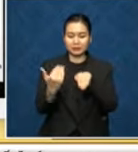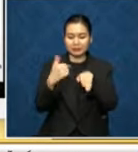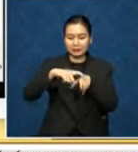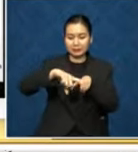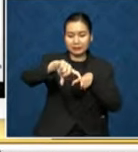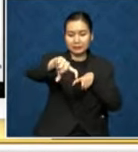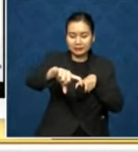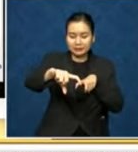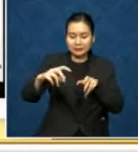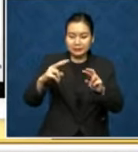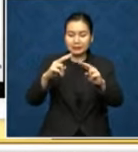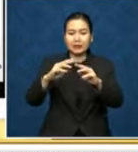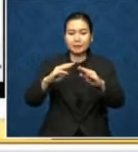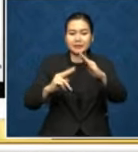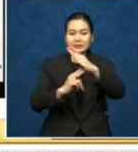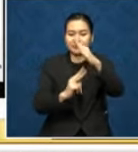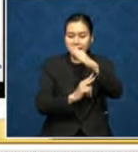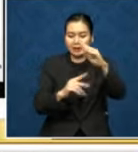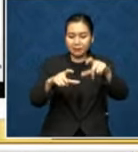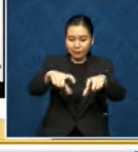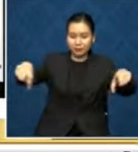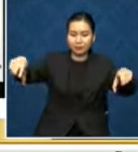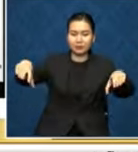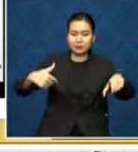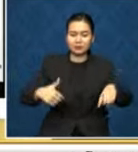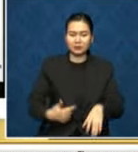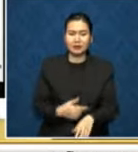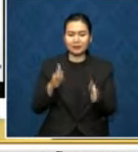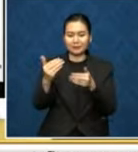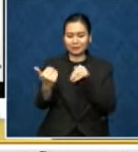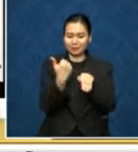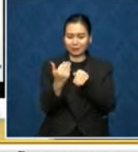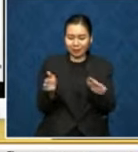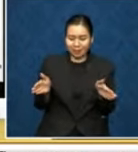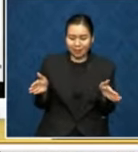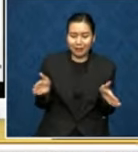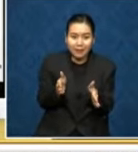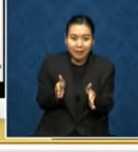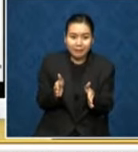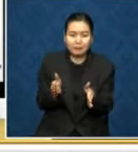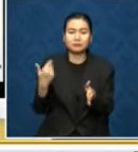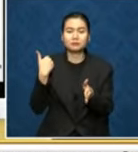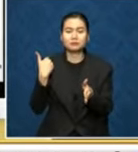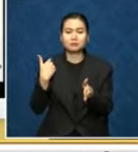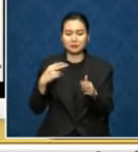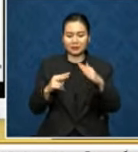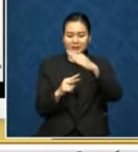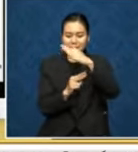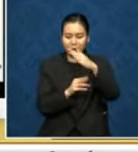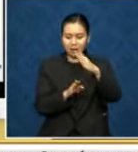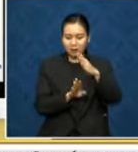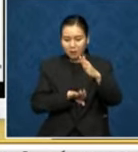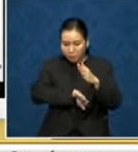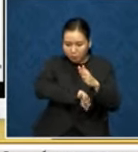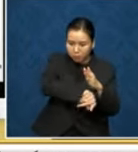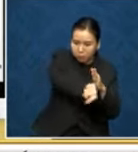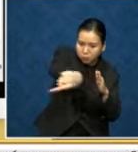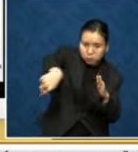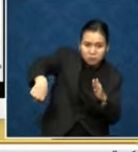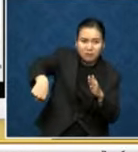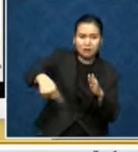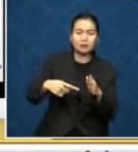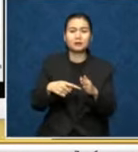านบ้านบุ่งค้อตำบลทรายขาวอำเภอวังสะพุงนะครับถนนช่วงดังกล่าวแคบนะครับแล้วก็สะพานเนี่ยเป็นโค้งหักศอกนะครับไ